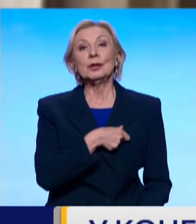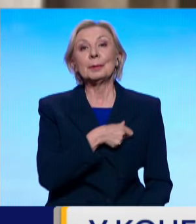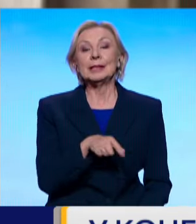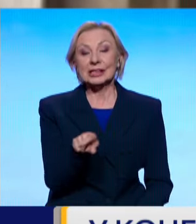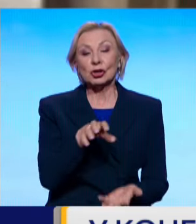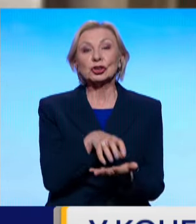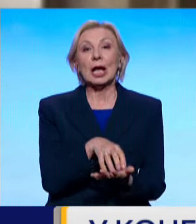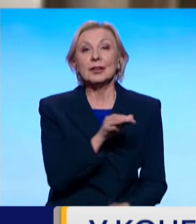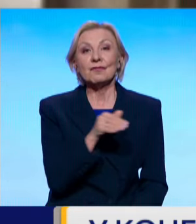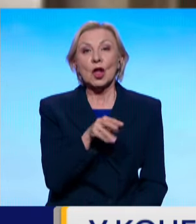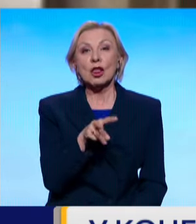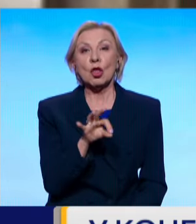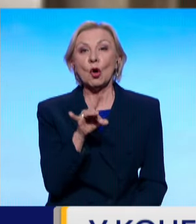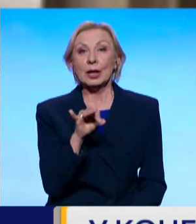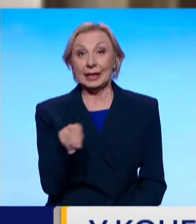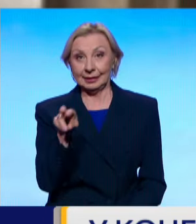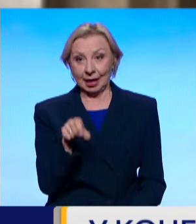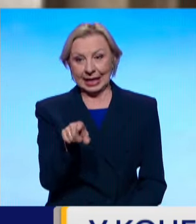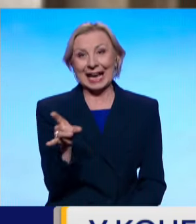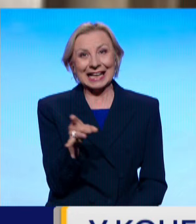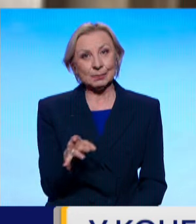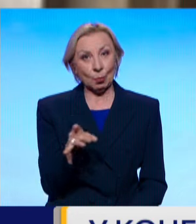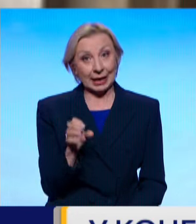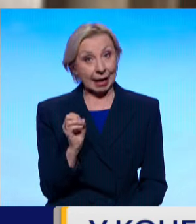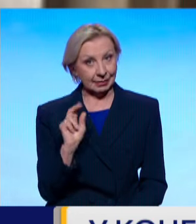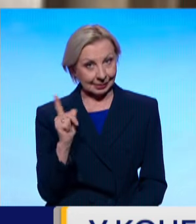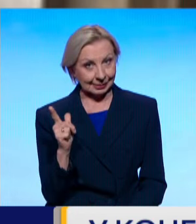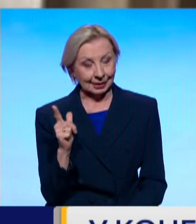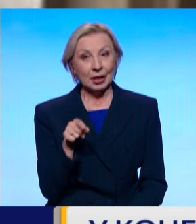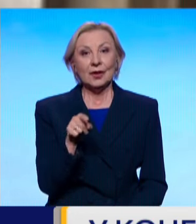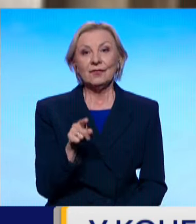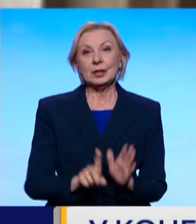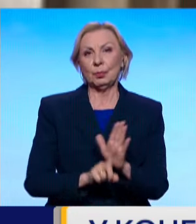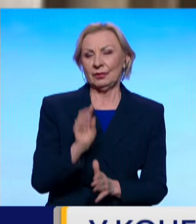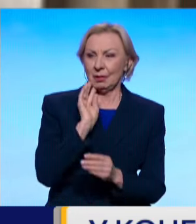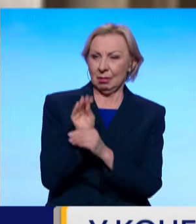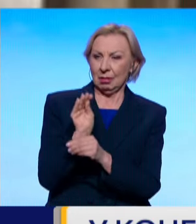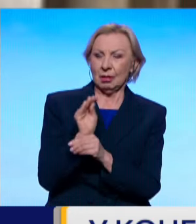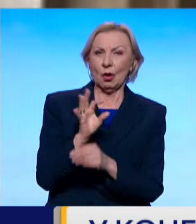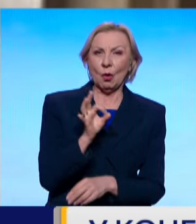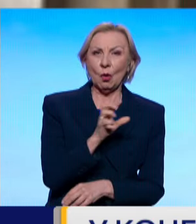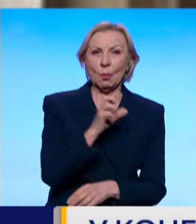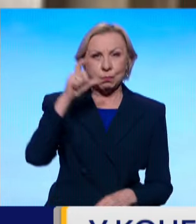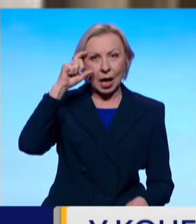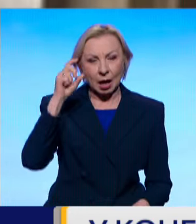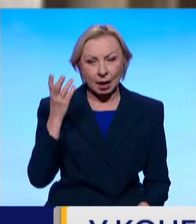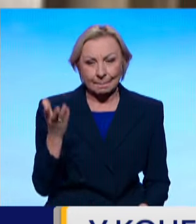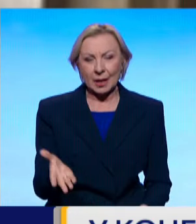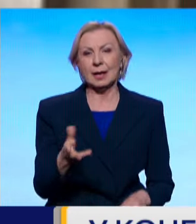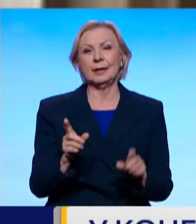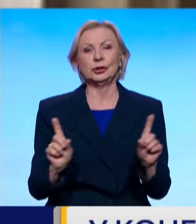Флориди, там він республіканець, такий більш республіканський округ, він, так, знаєте, почав з критики Обами, що, знаєте, оце намагалися